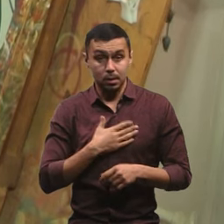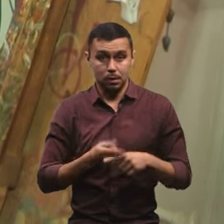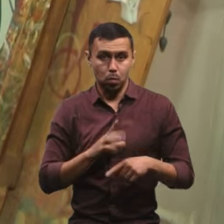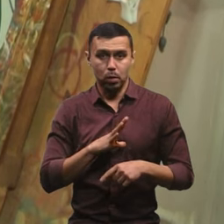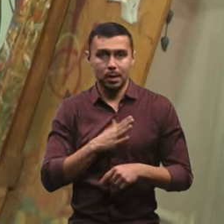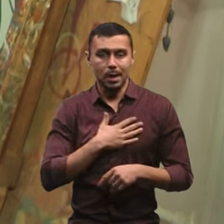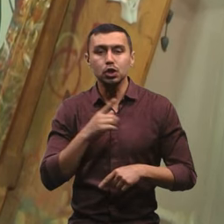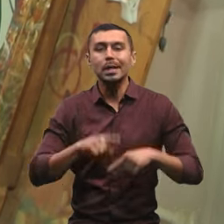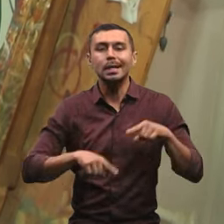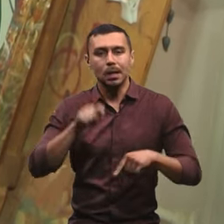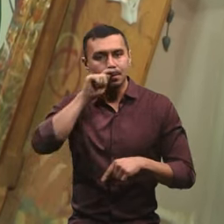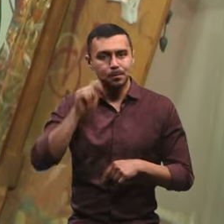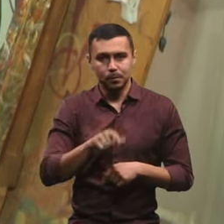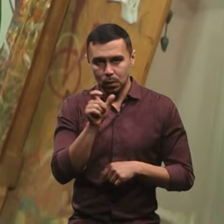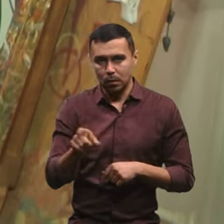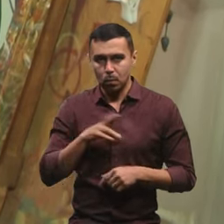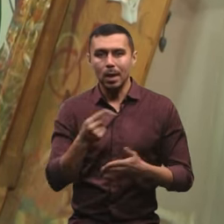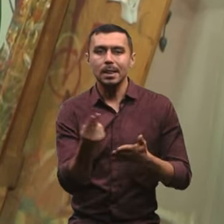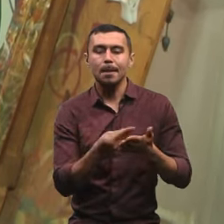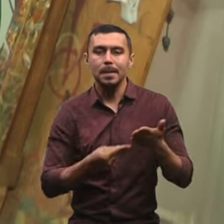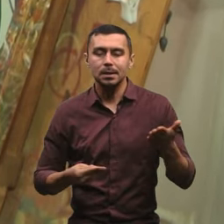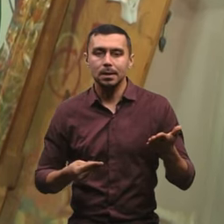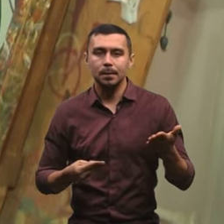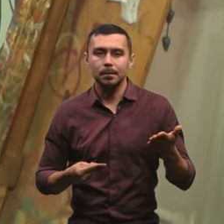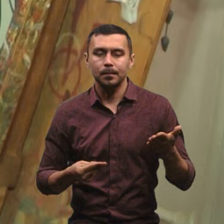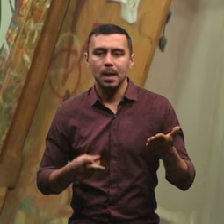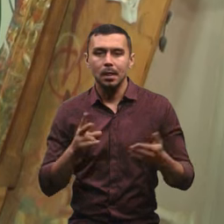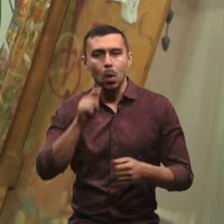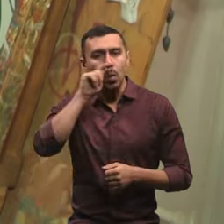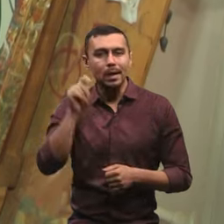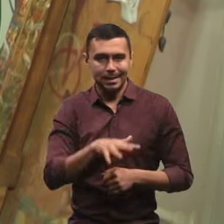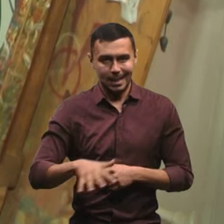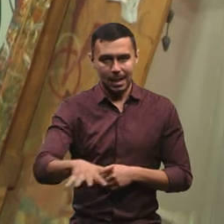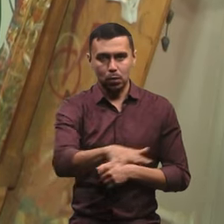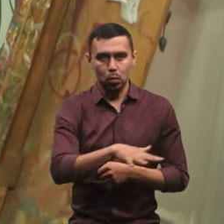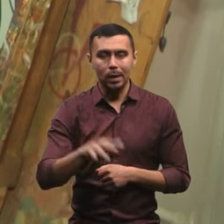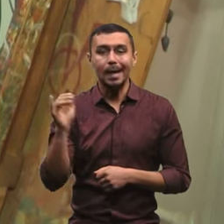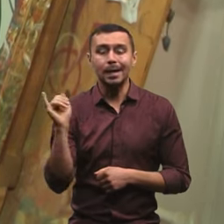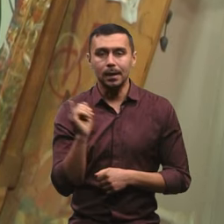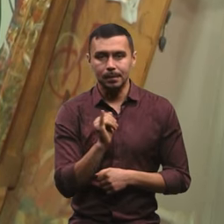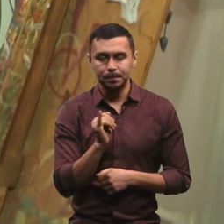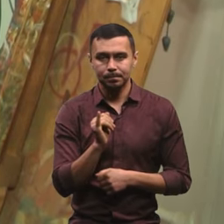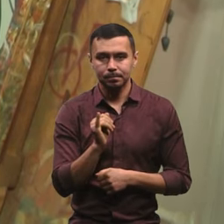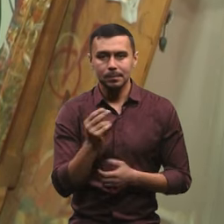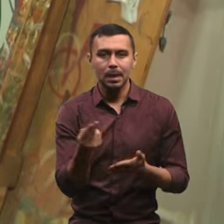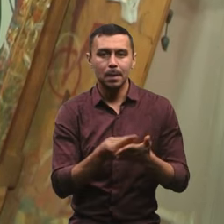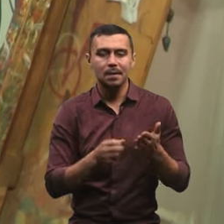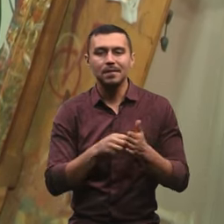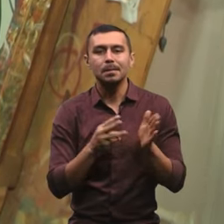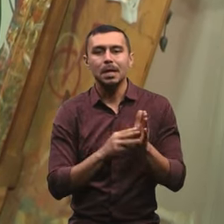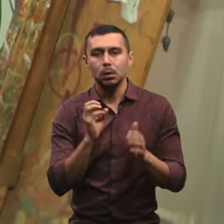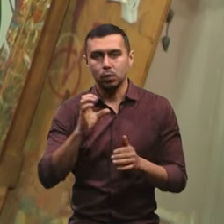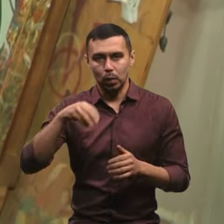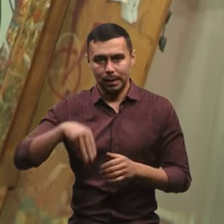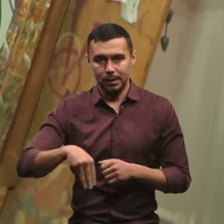наші рідні українці. Вона була написана на українській землі і писана в 18